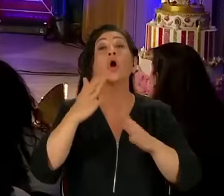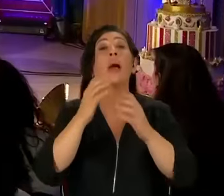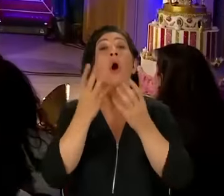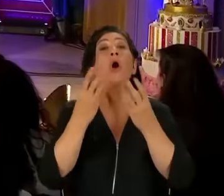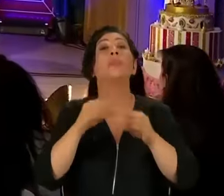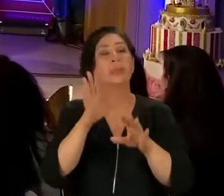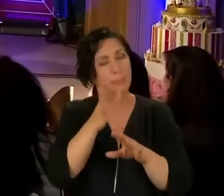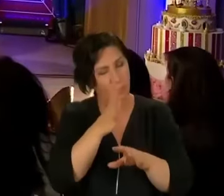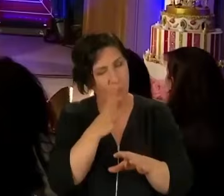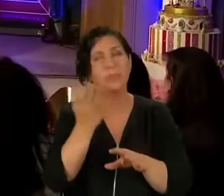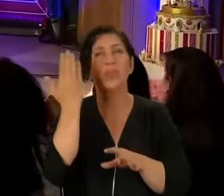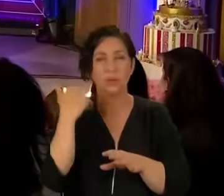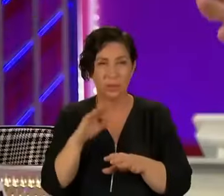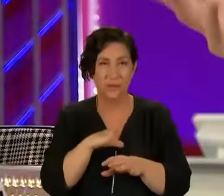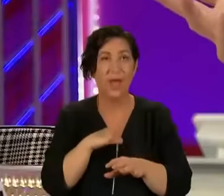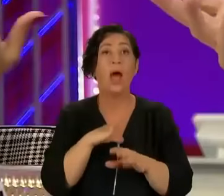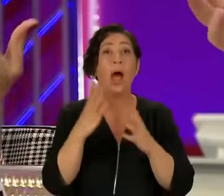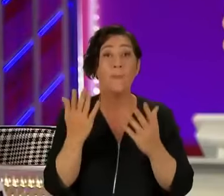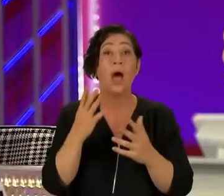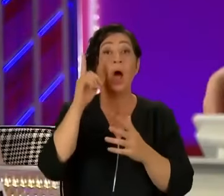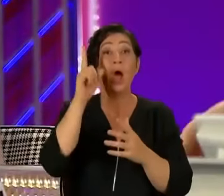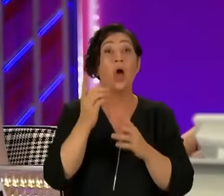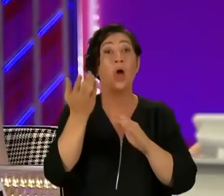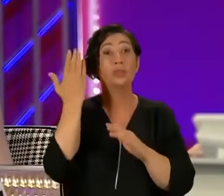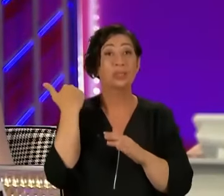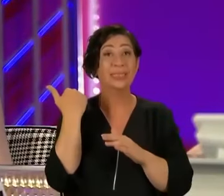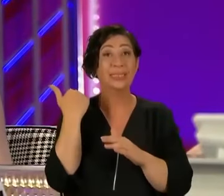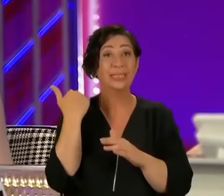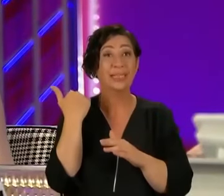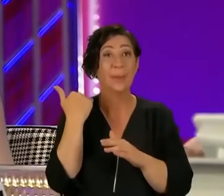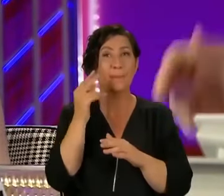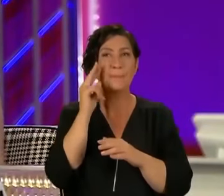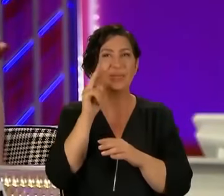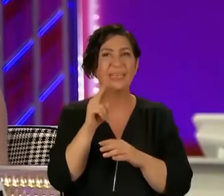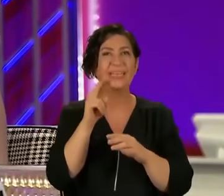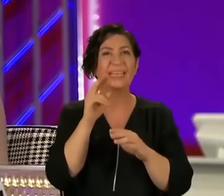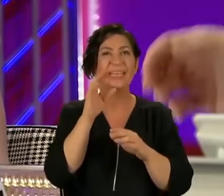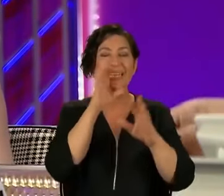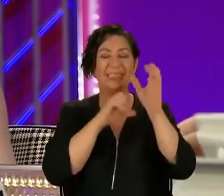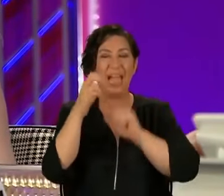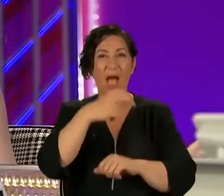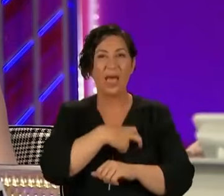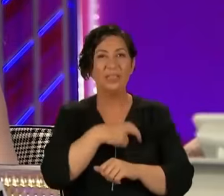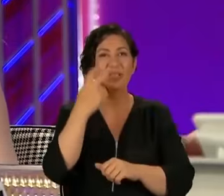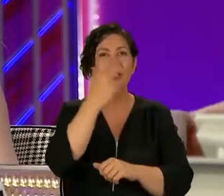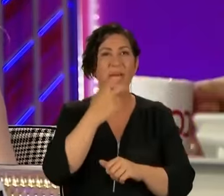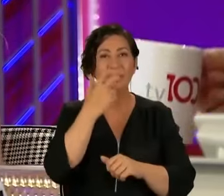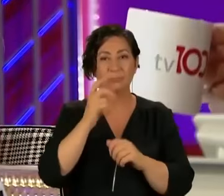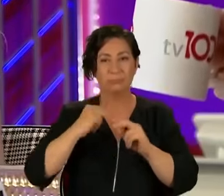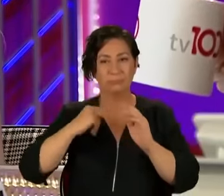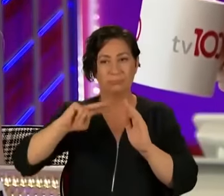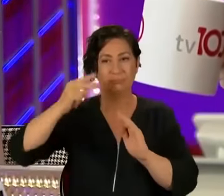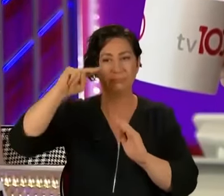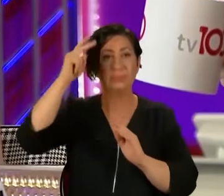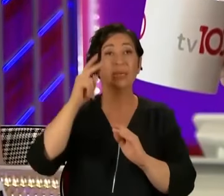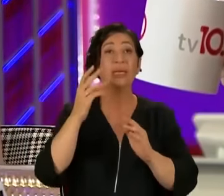patlamadım. Biliyorum, daha önce de var. Yani ama önceki hatta email, yani şöyle baktığımızda Gizli Aşk şarkımızda çok iğme kazandım.